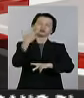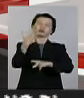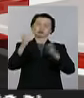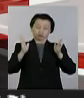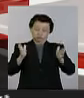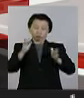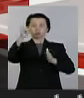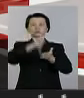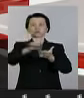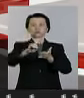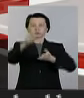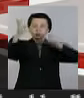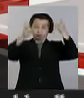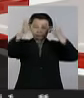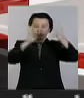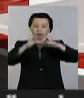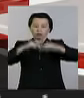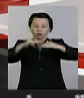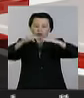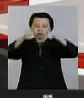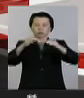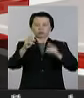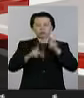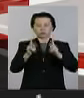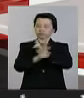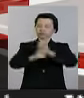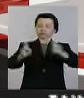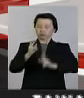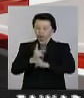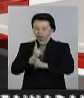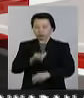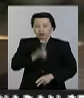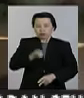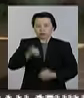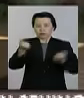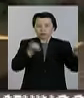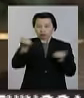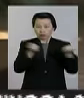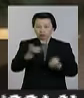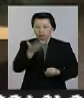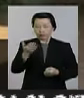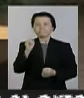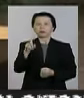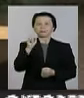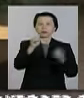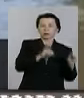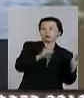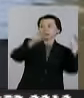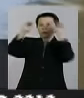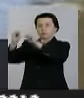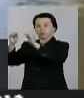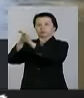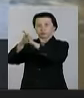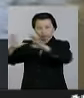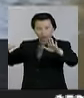seminggu. Bimbang paras air meningkat, penduduk bersiap sedia menyimpan peralatan, kenderaan dan barangan berharga di tempat yang